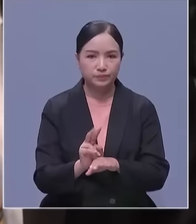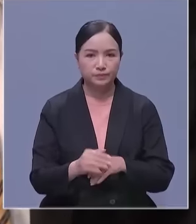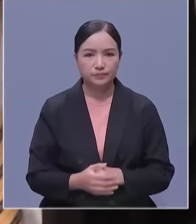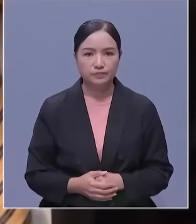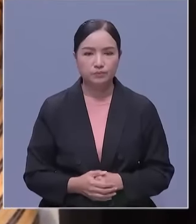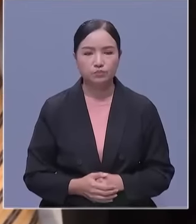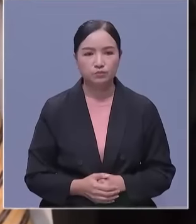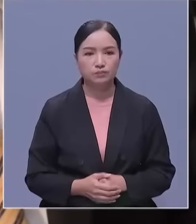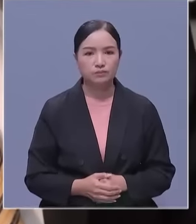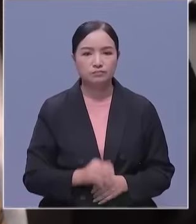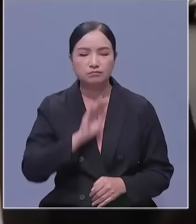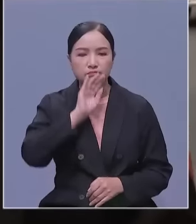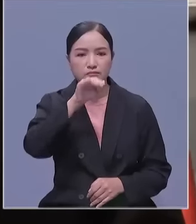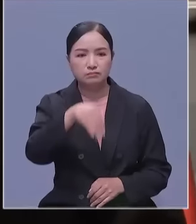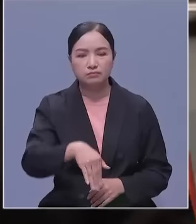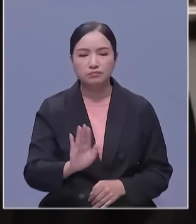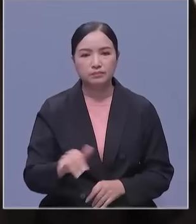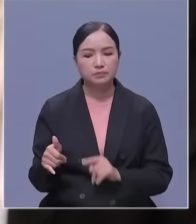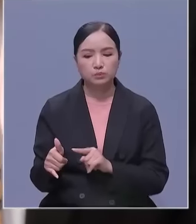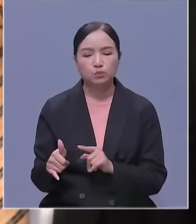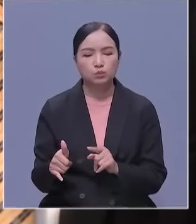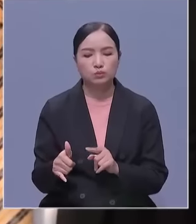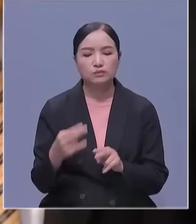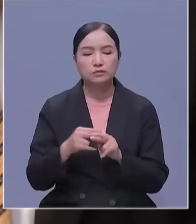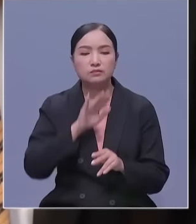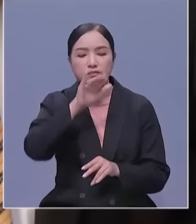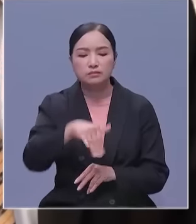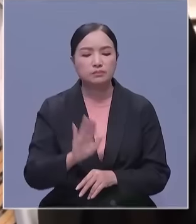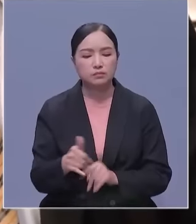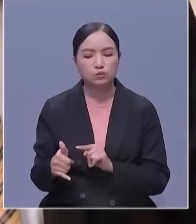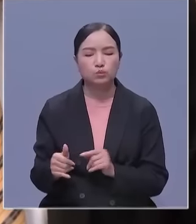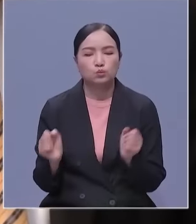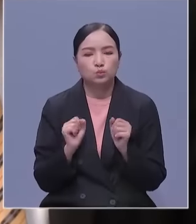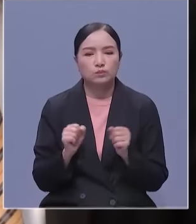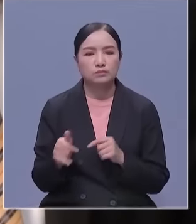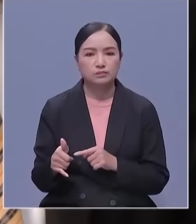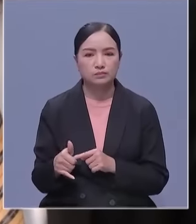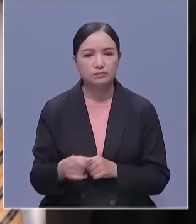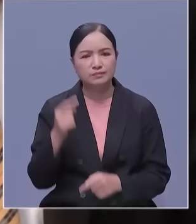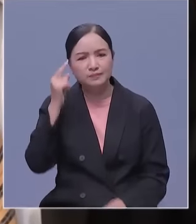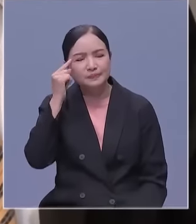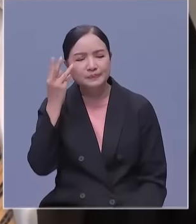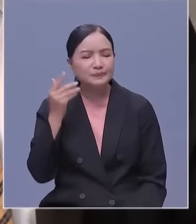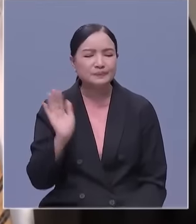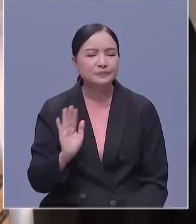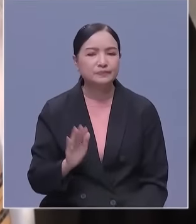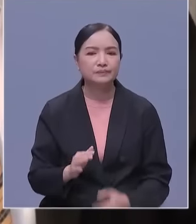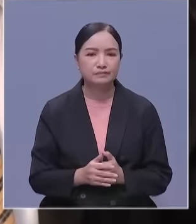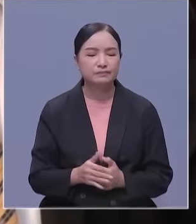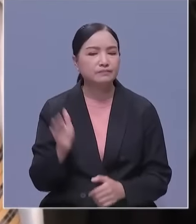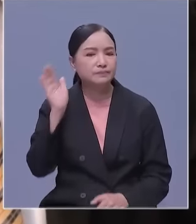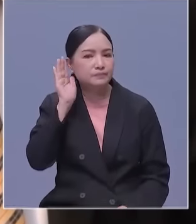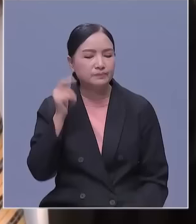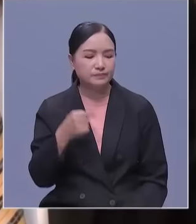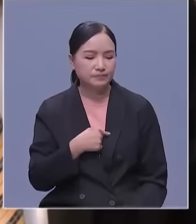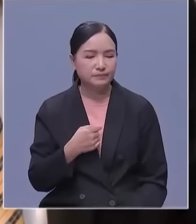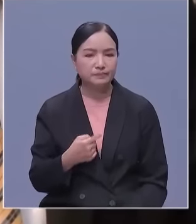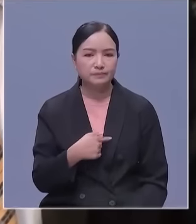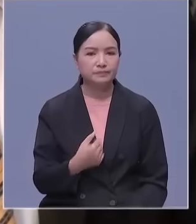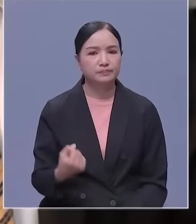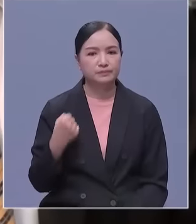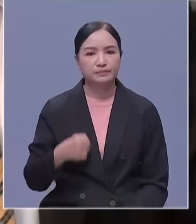ไม่ใช่ช้างเพราะช้างเนี่ยกลัวสื่อแล้วคุณแม่บอกว่าไม่กังวลใดๆในการขึ้นศาลครั้งนี้เชื่อใจและมั่นใจในตัวทนายเด